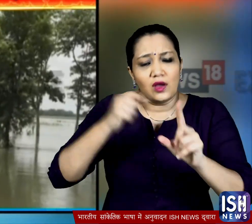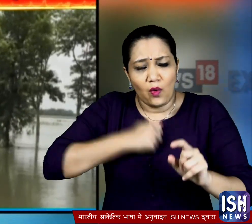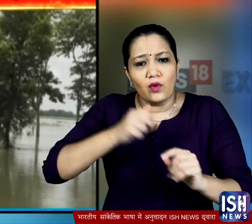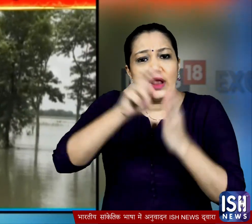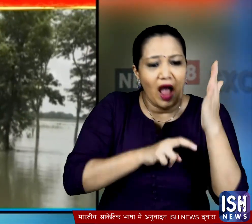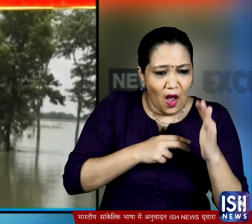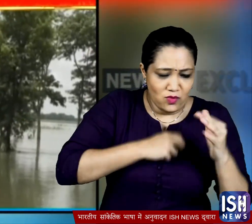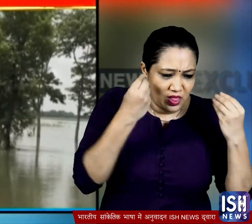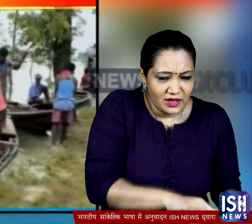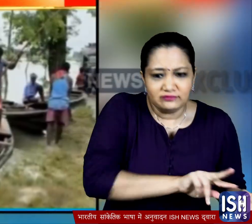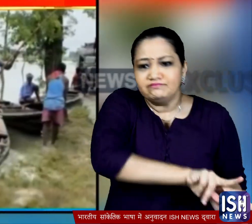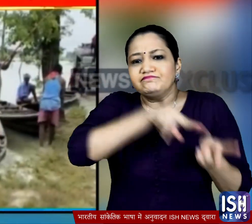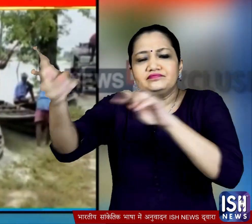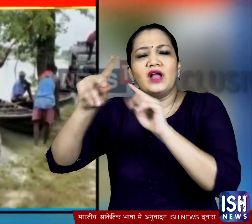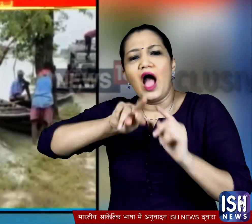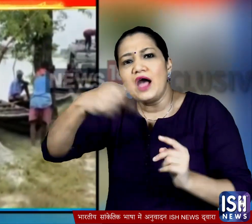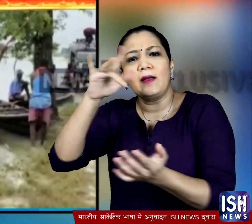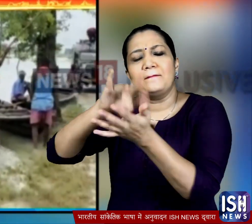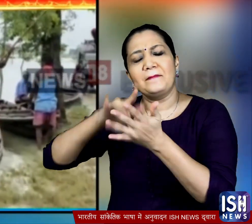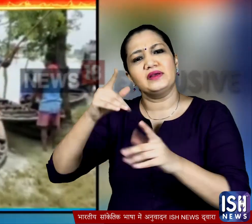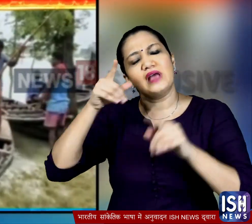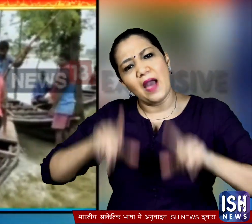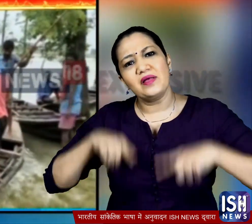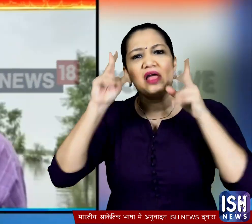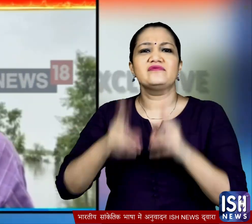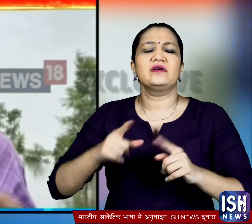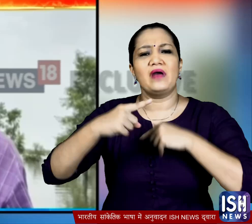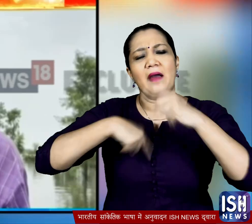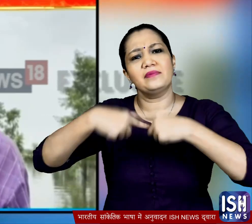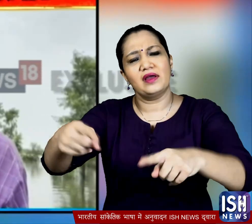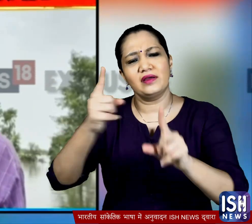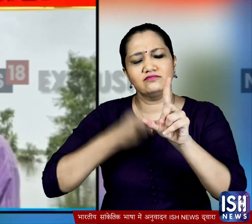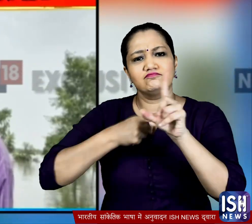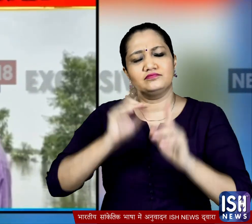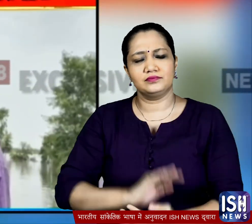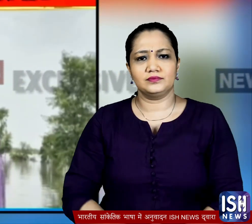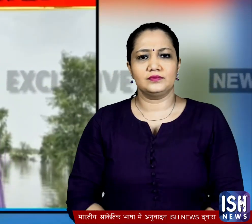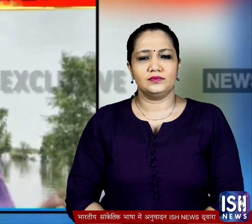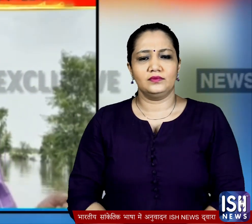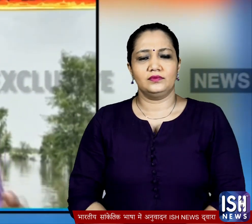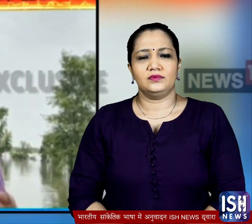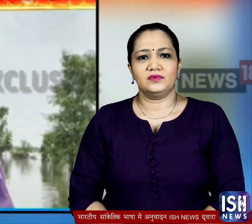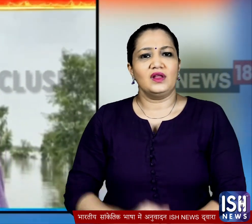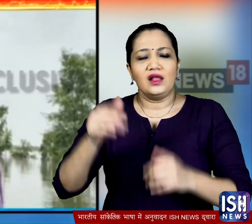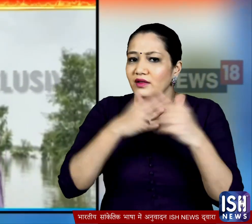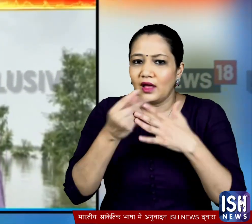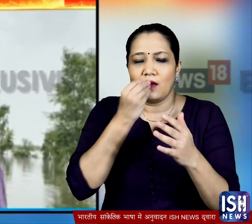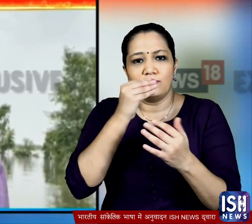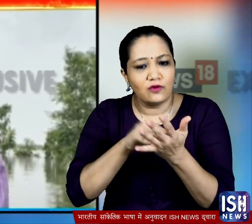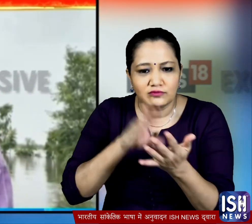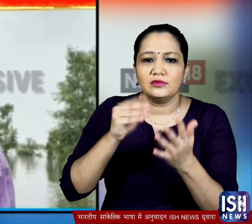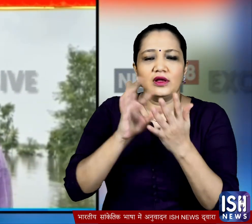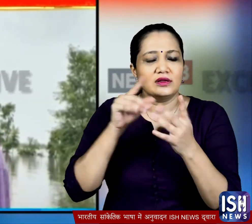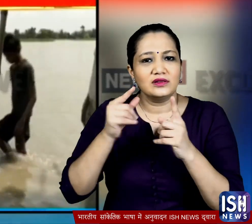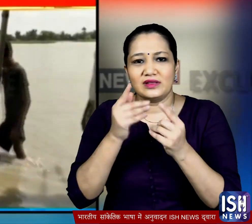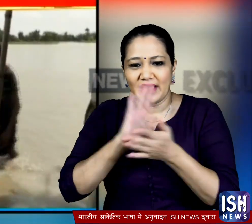गांव छोड़कर कहीं दूर दराज में छत ढूंढना ही लोगों की जिंदगी बन गया है। बहुत बेकार गुजरे यहाँ लोग का चल रहा है, न धान होता न गेहूँ होता, अब